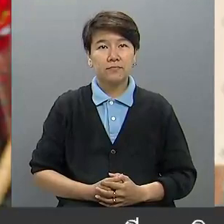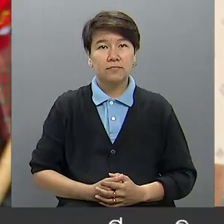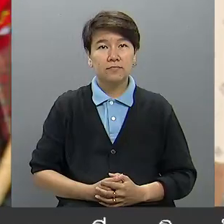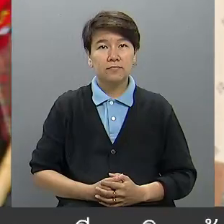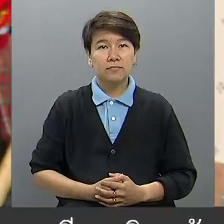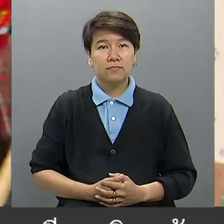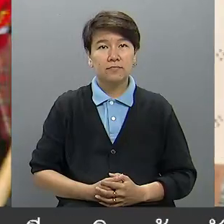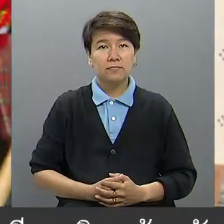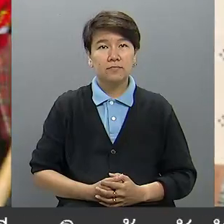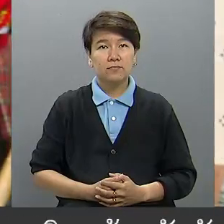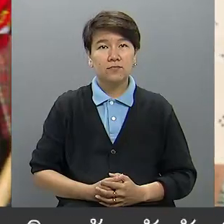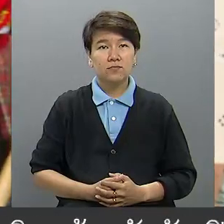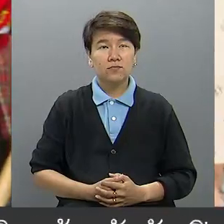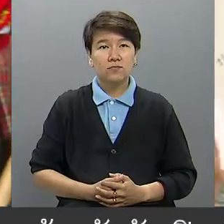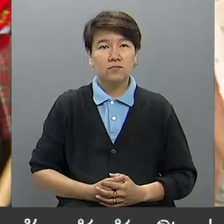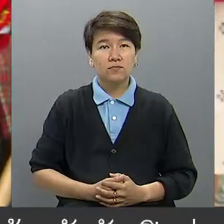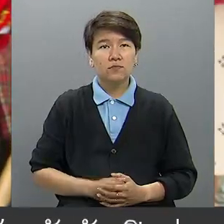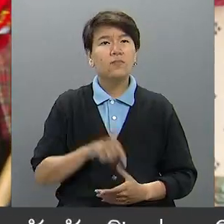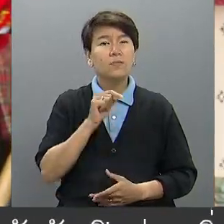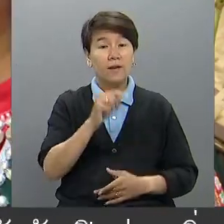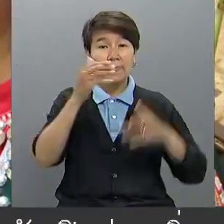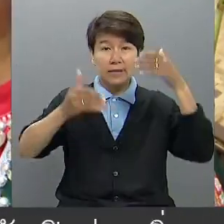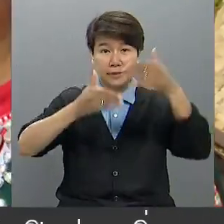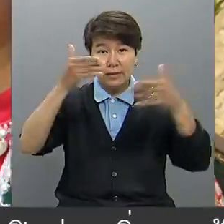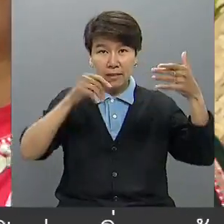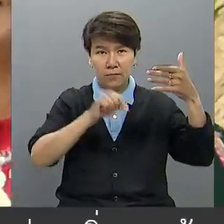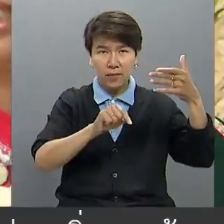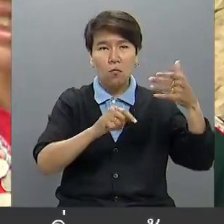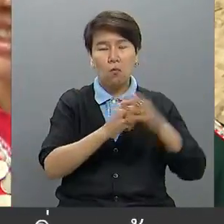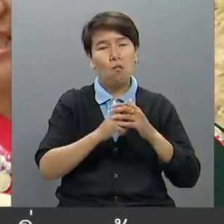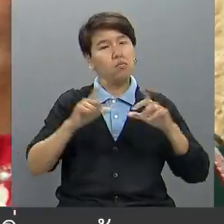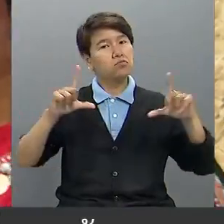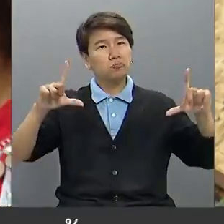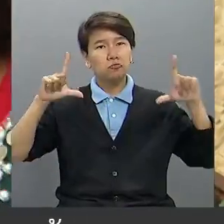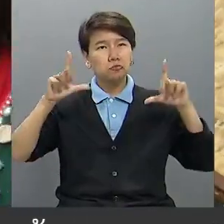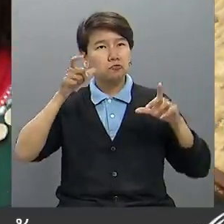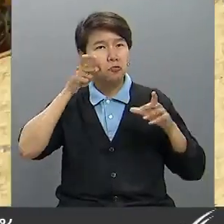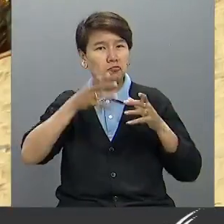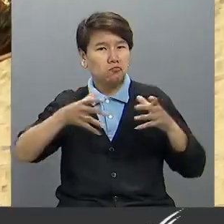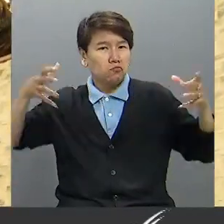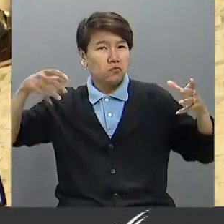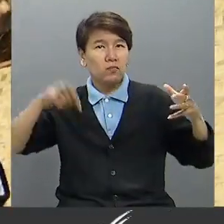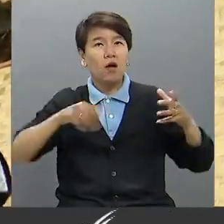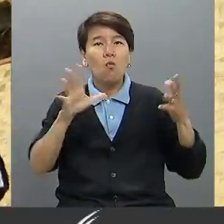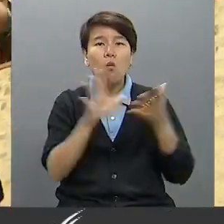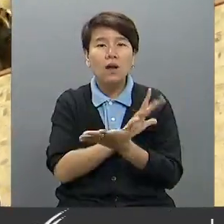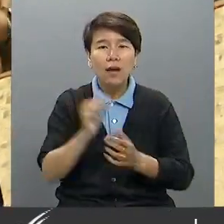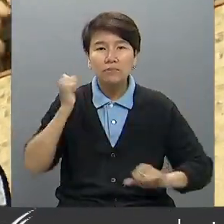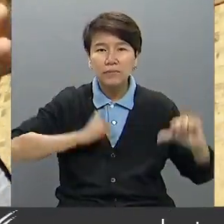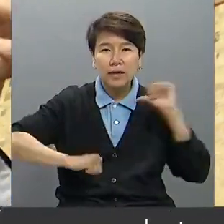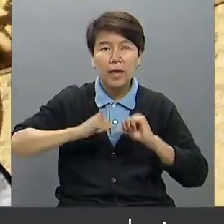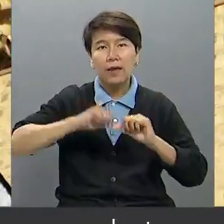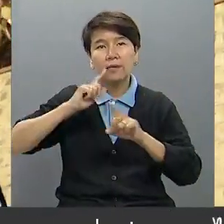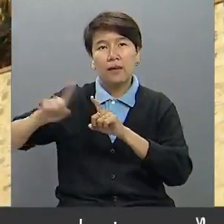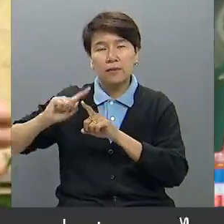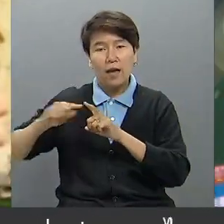สำหรับในภายในงานปีนี้นะครับก็อลังการมากเลยเรามีทั้งกิจกรรมการแสดงนะวัฒนธรรมนะของพี่น้องชนเผ่ารวมทั้งการแ